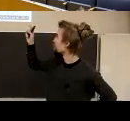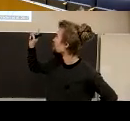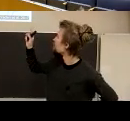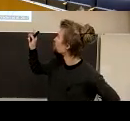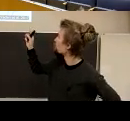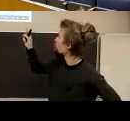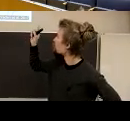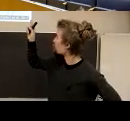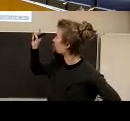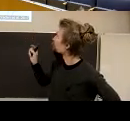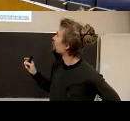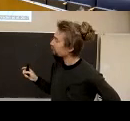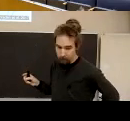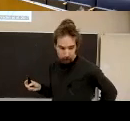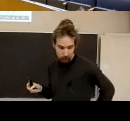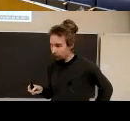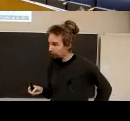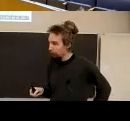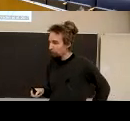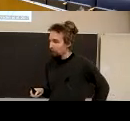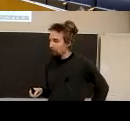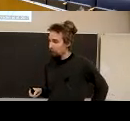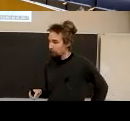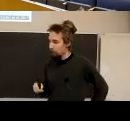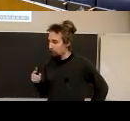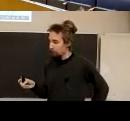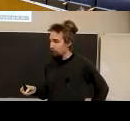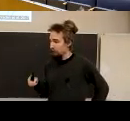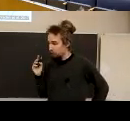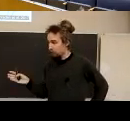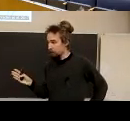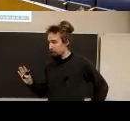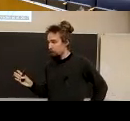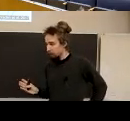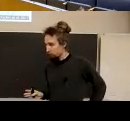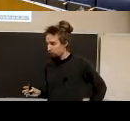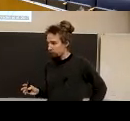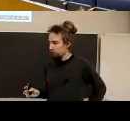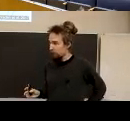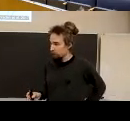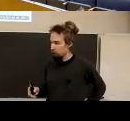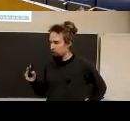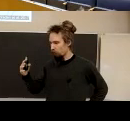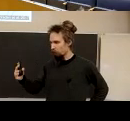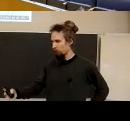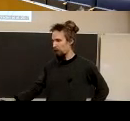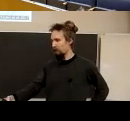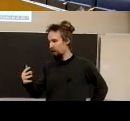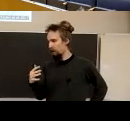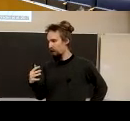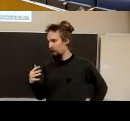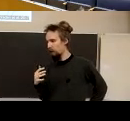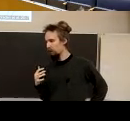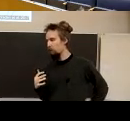tässä on niin kuin muutamia tapoja, mitä voidaan käsittää sitä. Niin itsen ylittäminen on ehkä suomennus tälle, mutta on